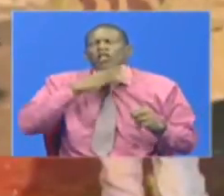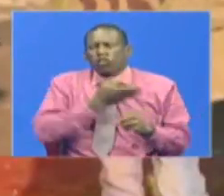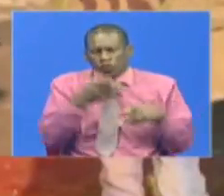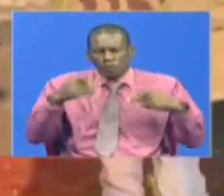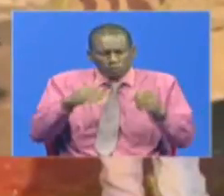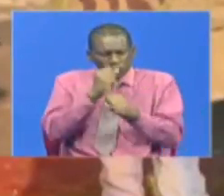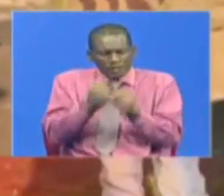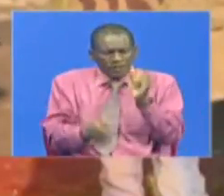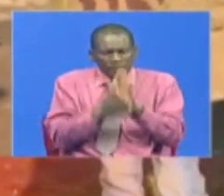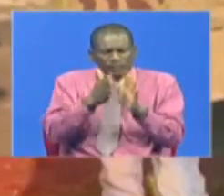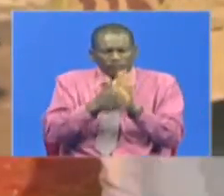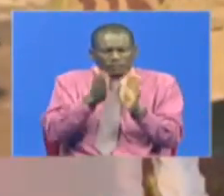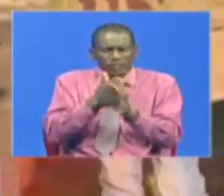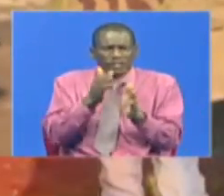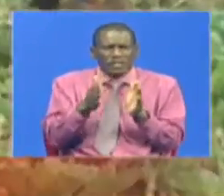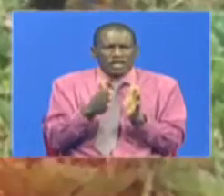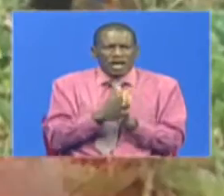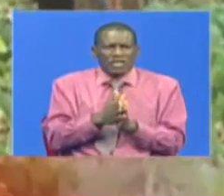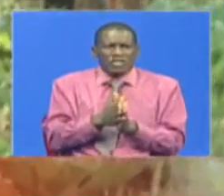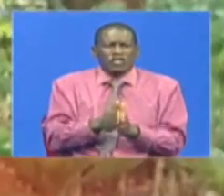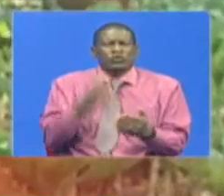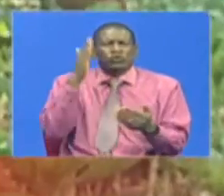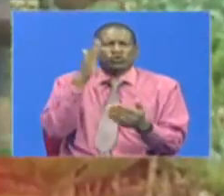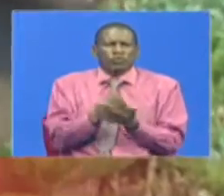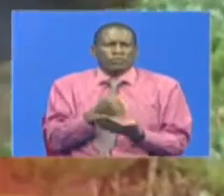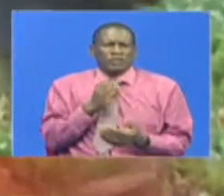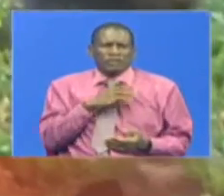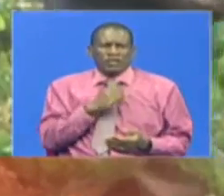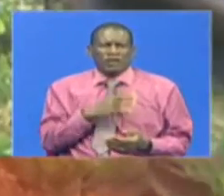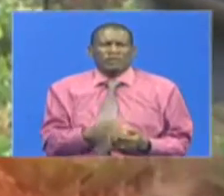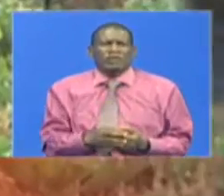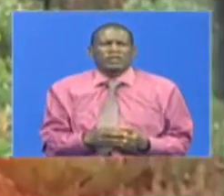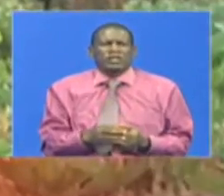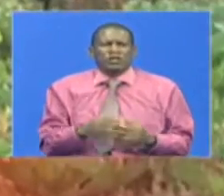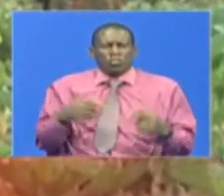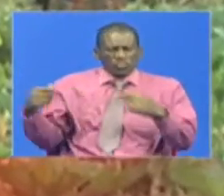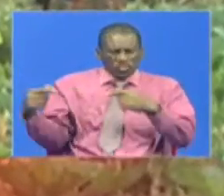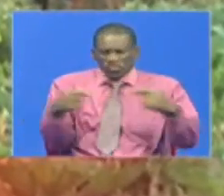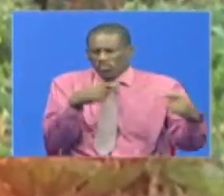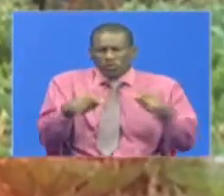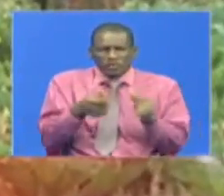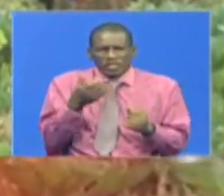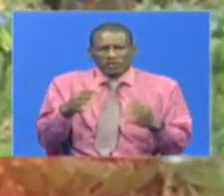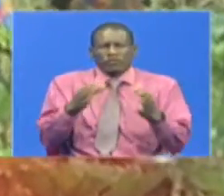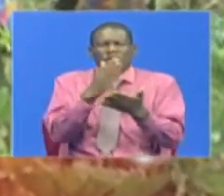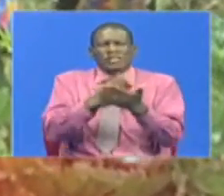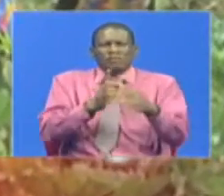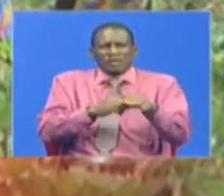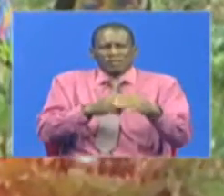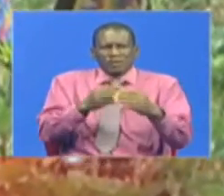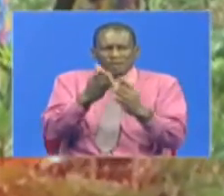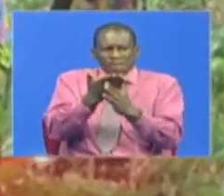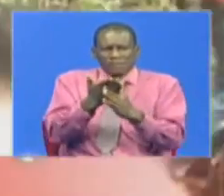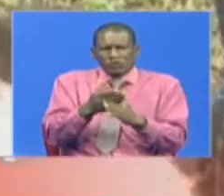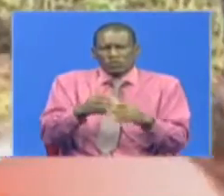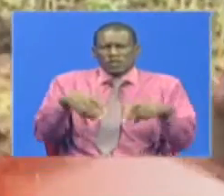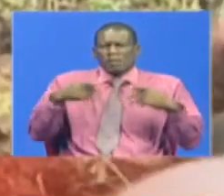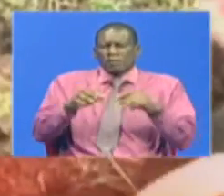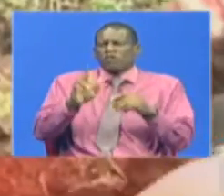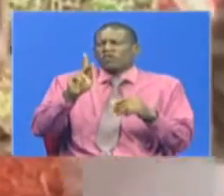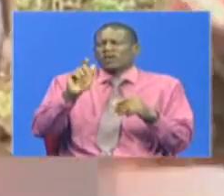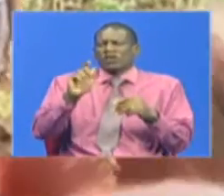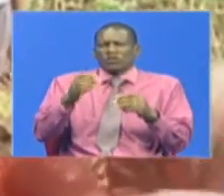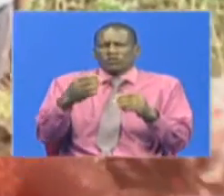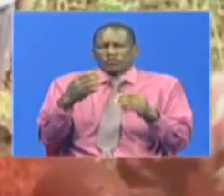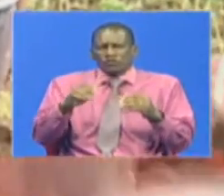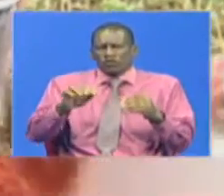haraka na kuondolea hofu. Mzozo ambao umekuwepo kwa muda kati ya wakazi wa kata 2 katika kaunti ndogo